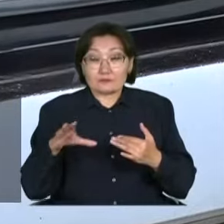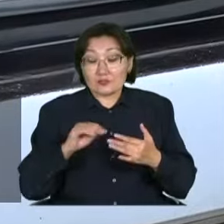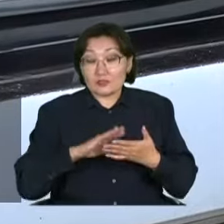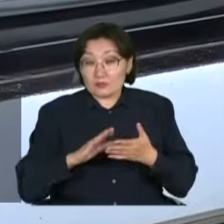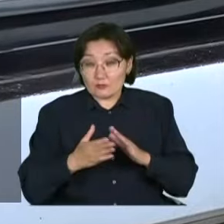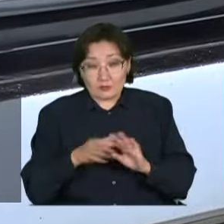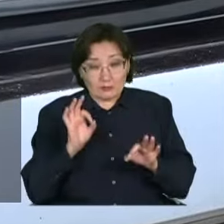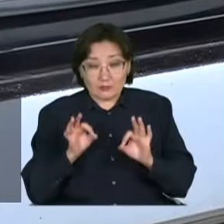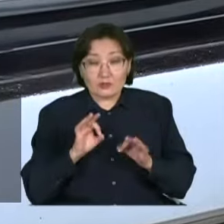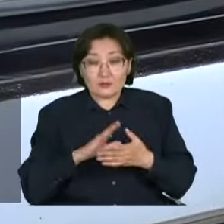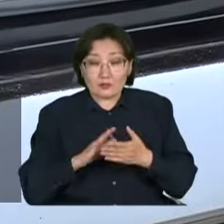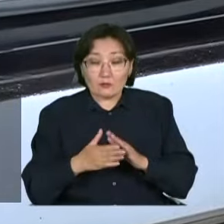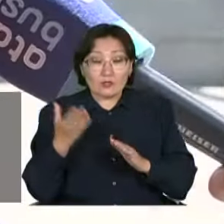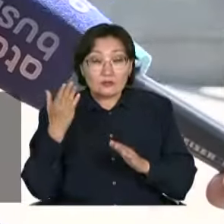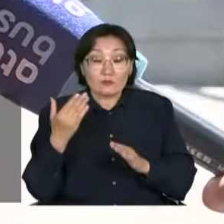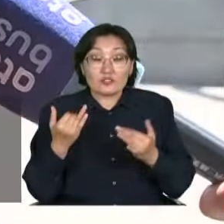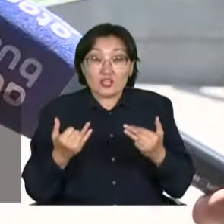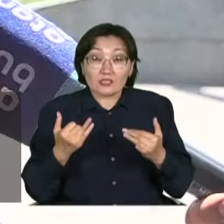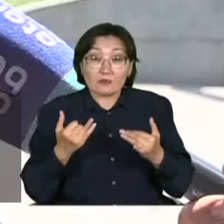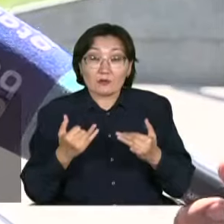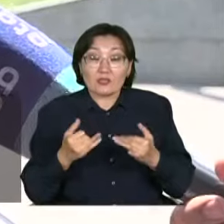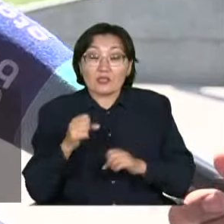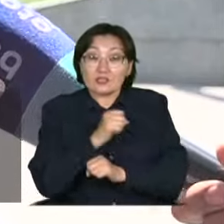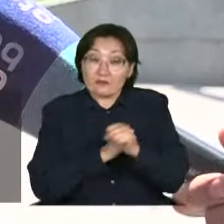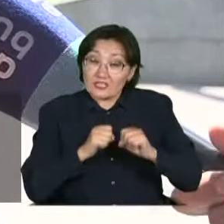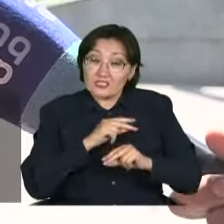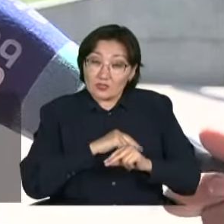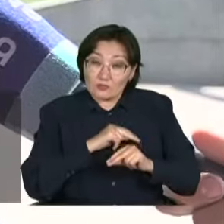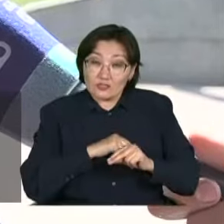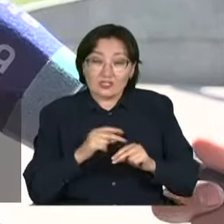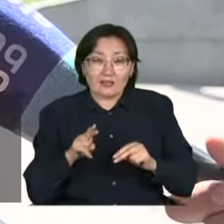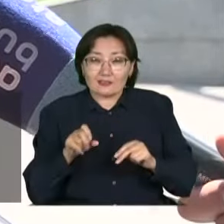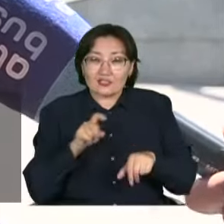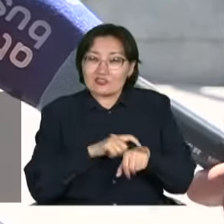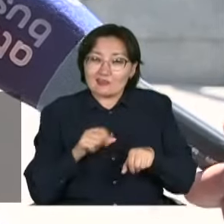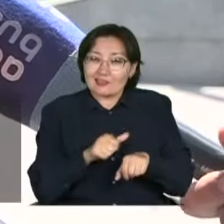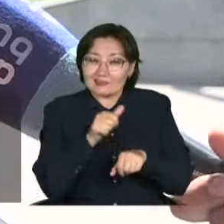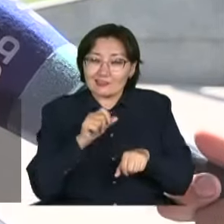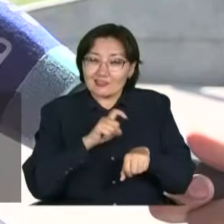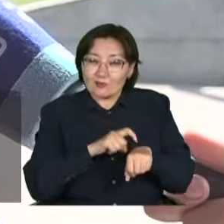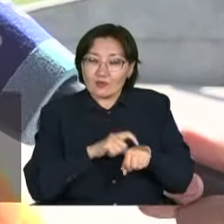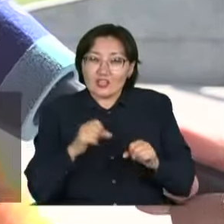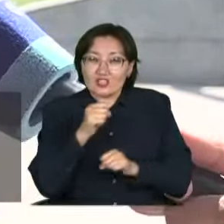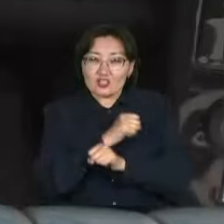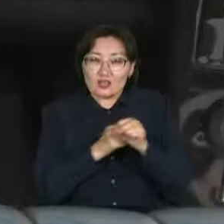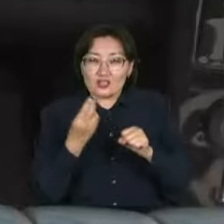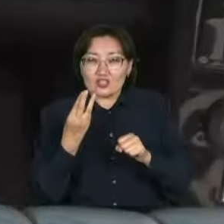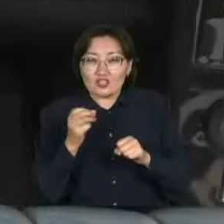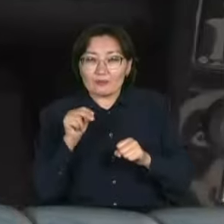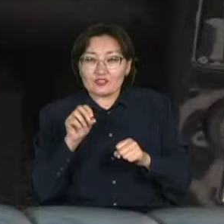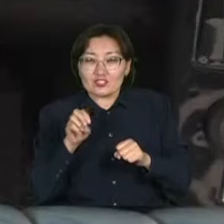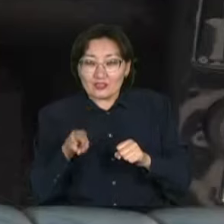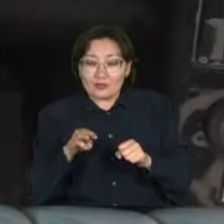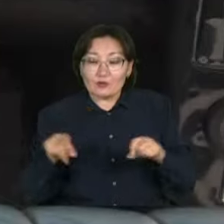для своих лет на тот момент было. Сейчас двигатель работает вот как часики, как говорят, двигатель шепчет.